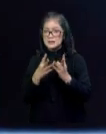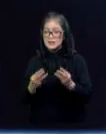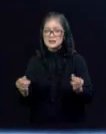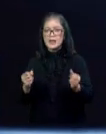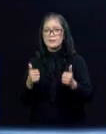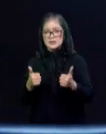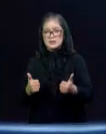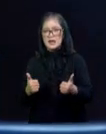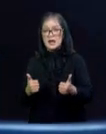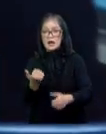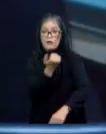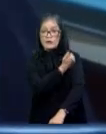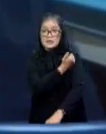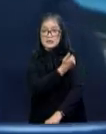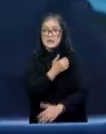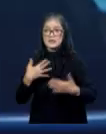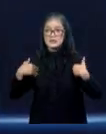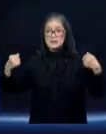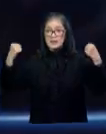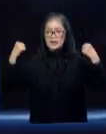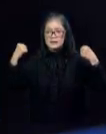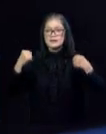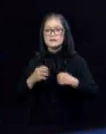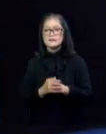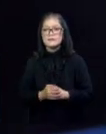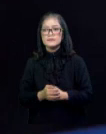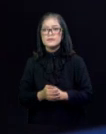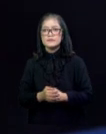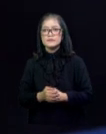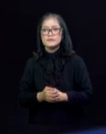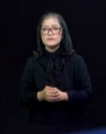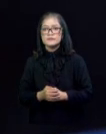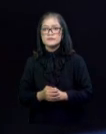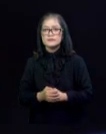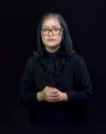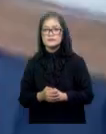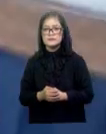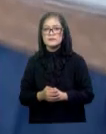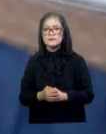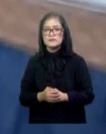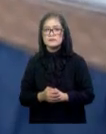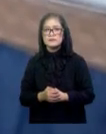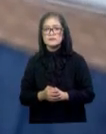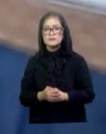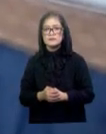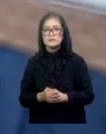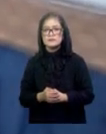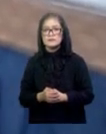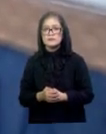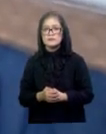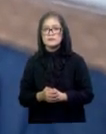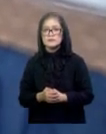capaian vaksinasi tenaga kesehatan. Dari Tangerang, Banten, Sukron, iNews melaporkan.